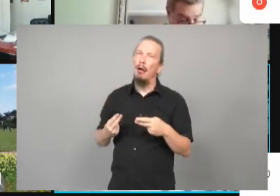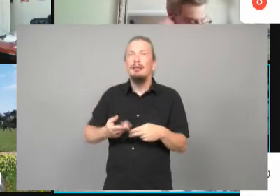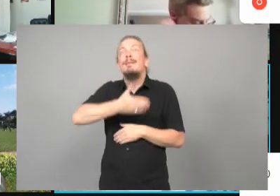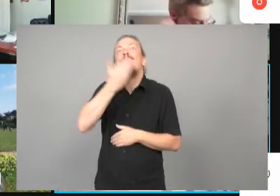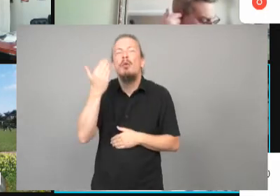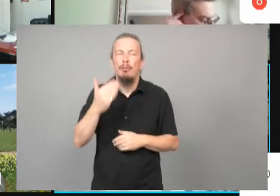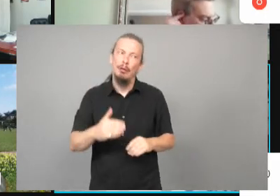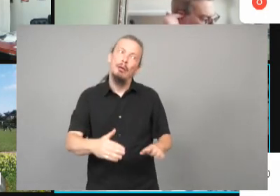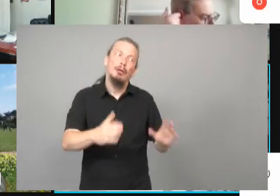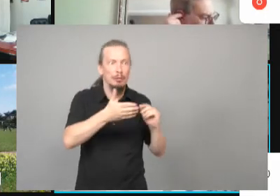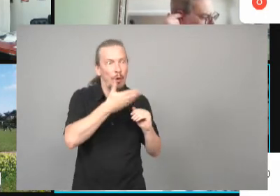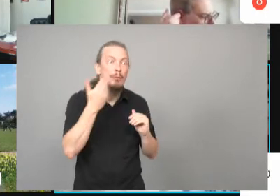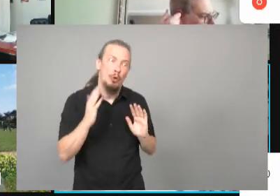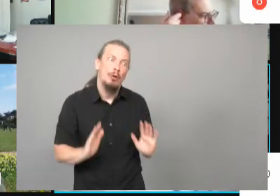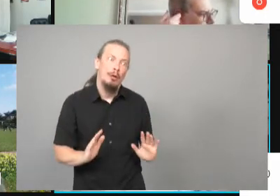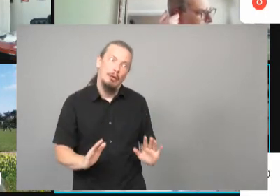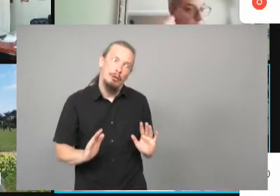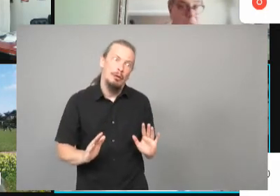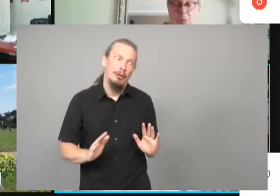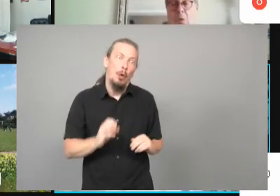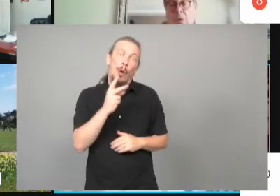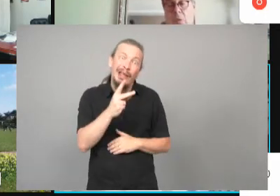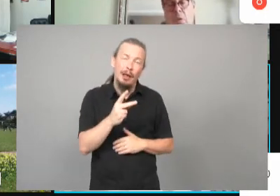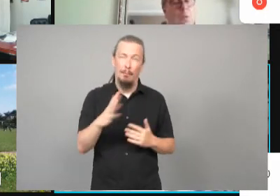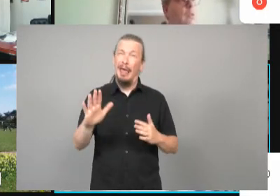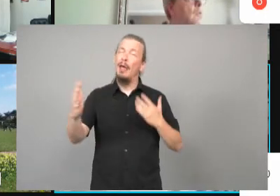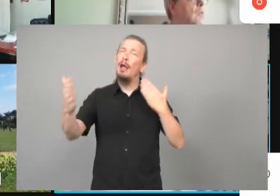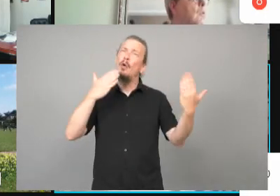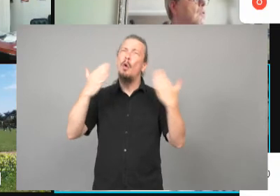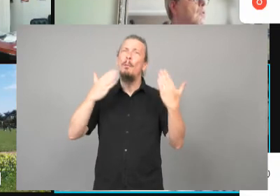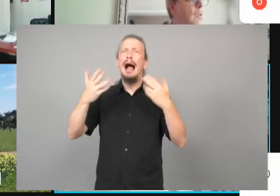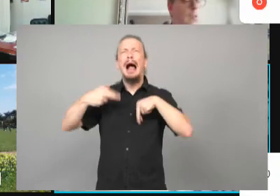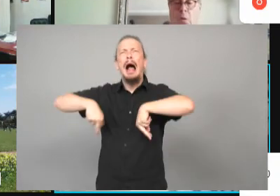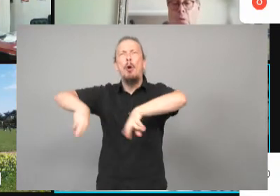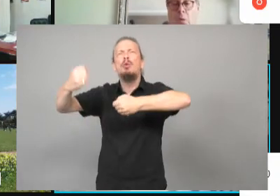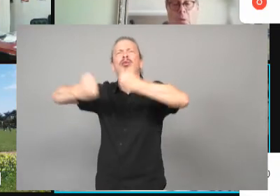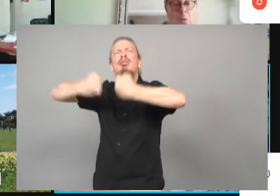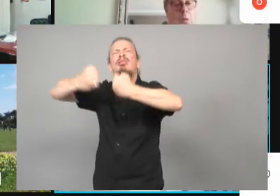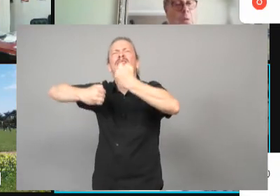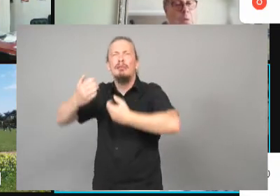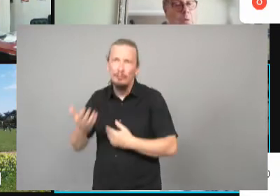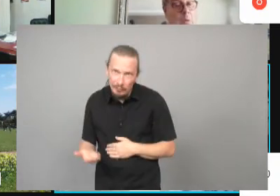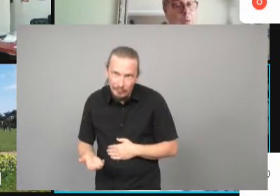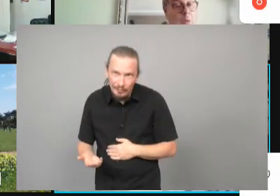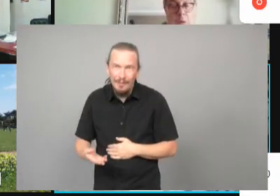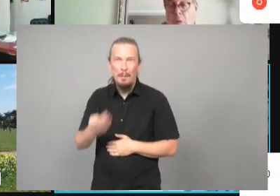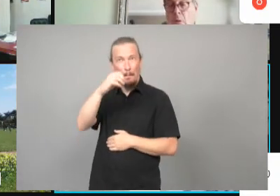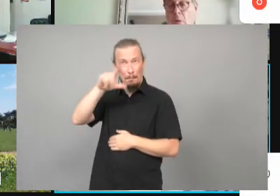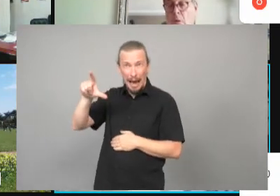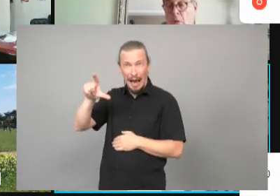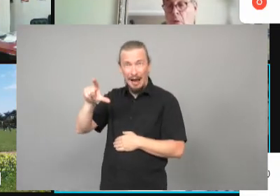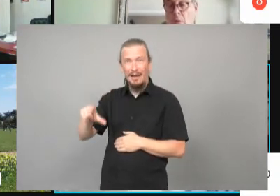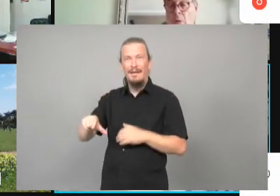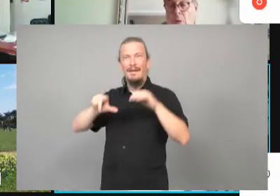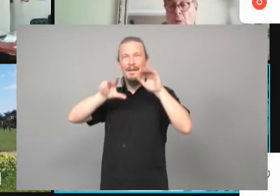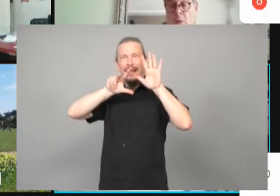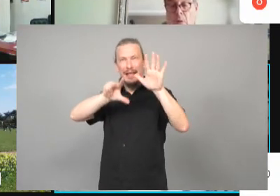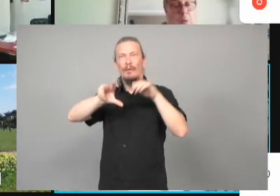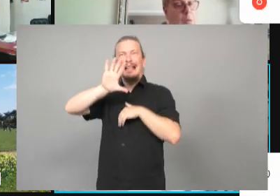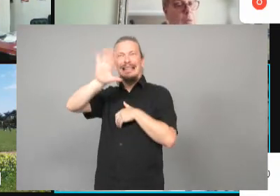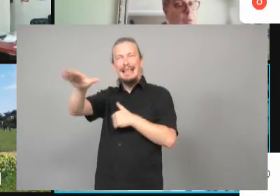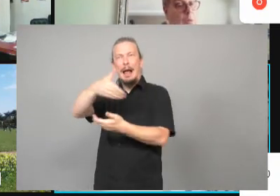mieux, on le dit, on le souligne. Mais comparons au projet routier. La métropole consacrera 85